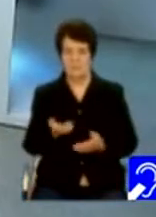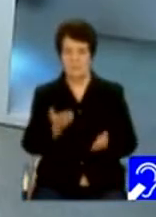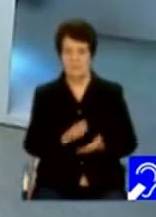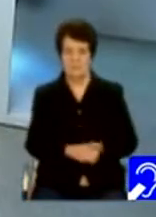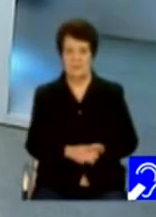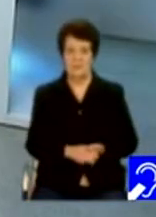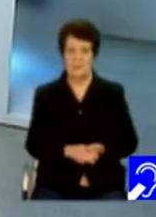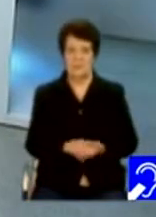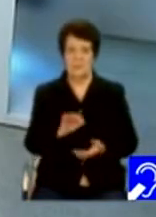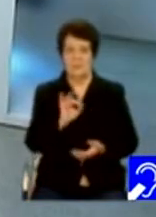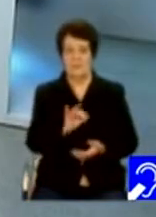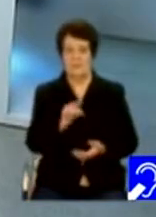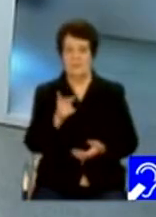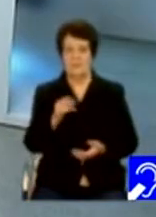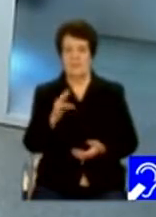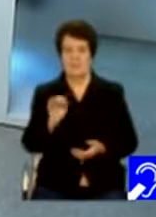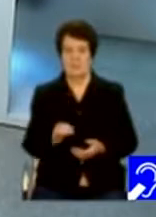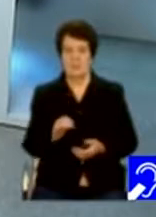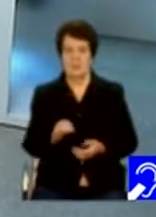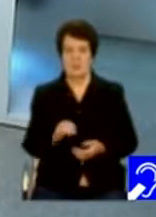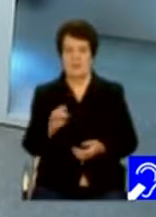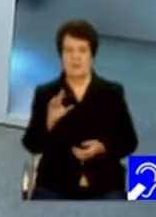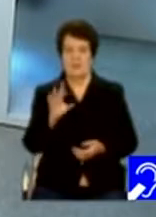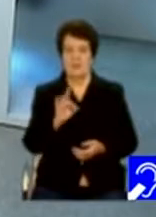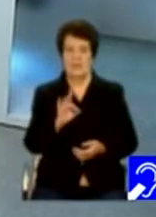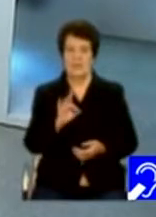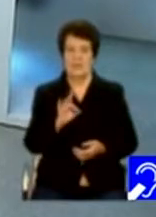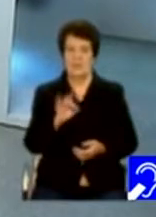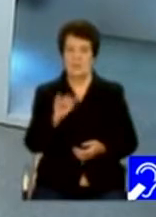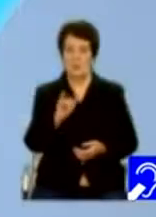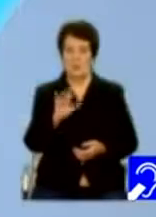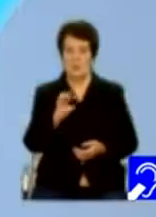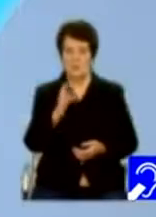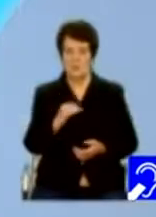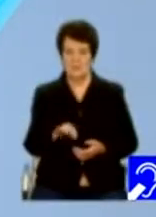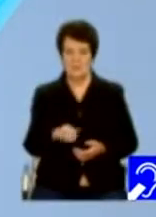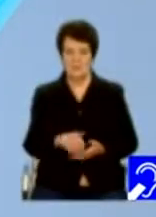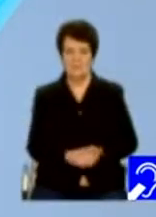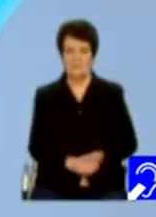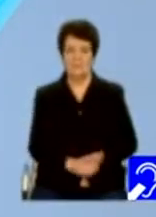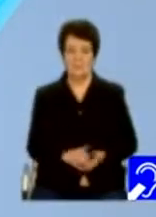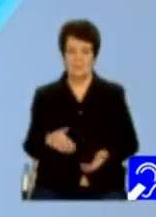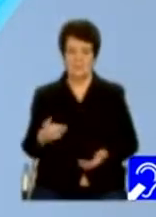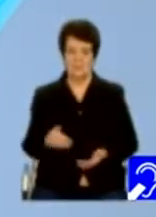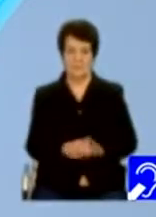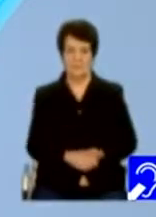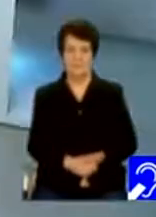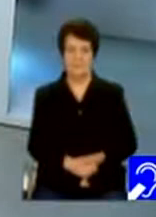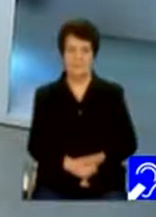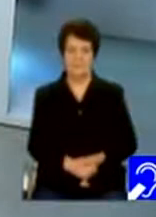Și doamna Elena Grițco, candidatul blocului electoral Renato Usatăi. Bună seara, mulțumesc de asemenea pentru prezență! Bună seara, bine v-am